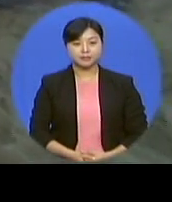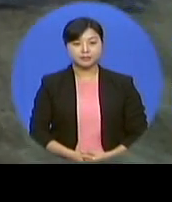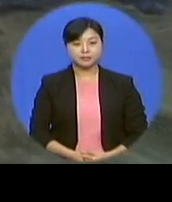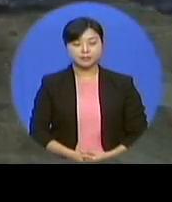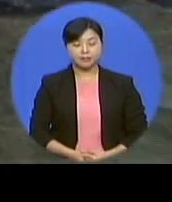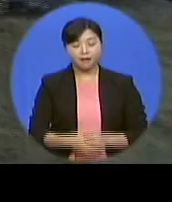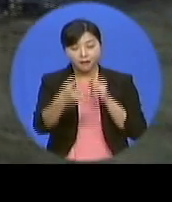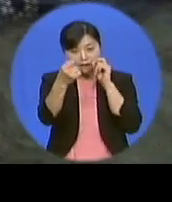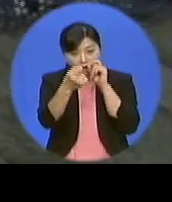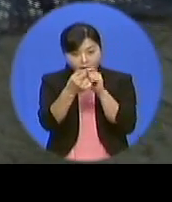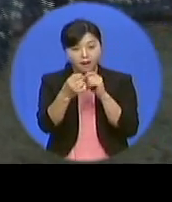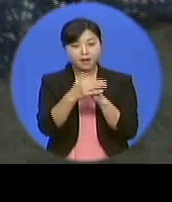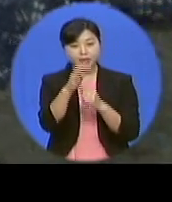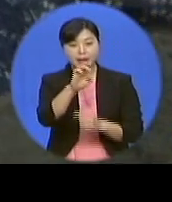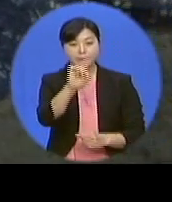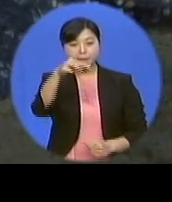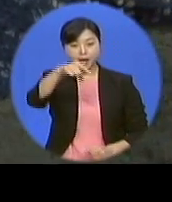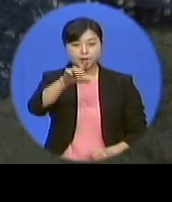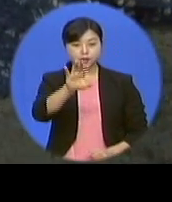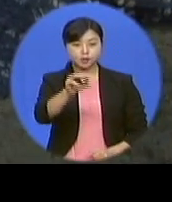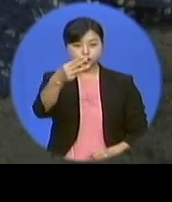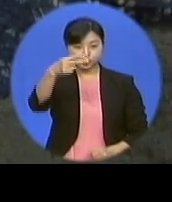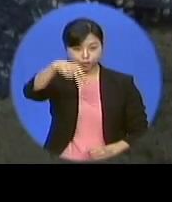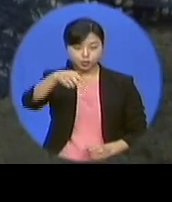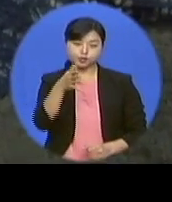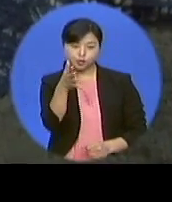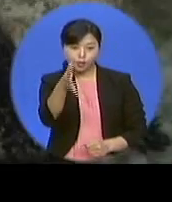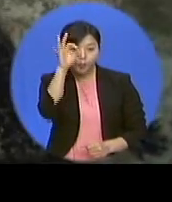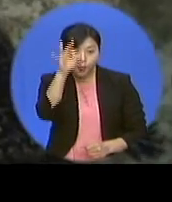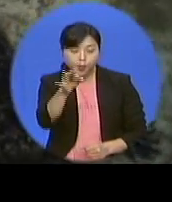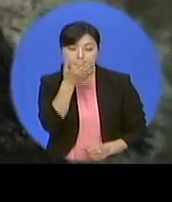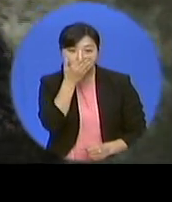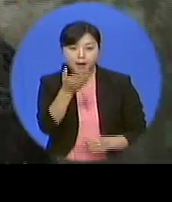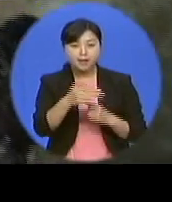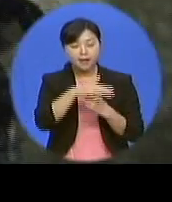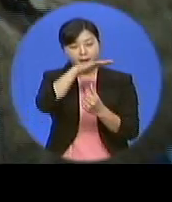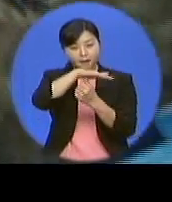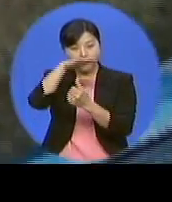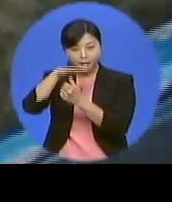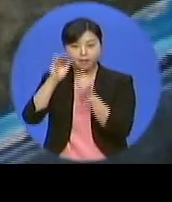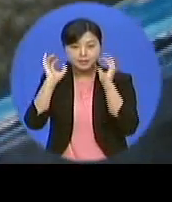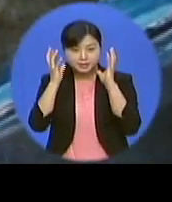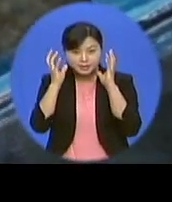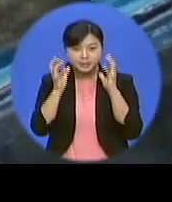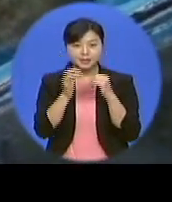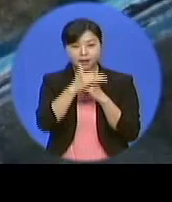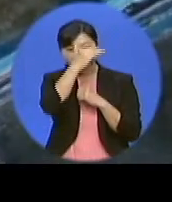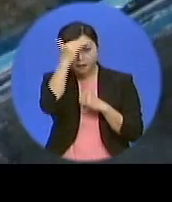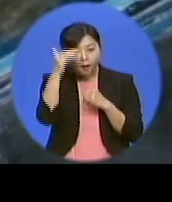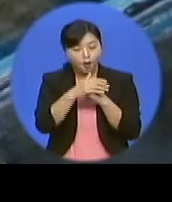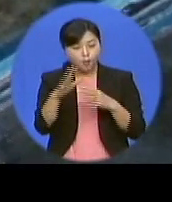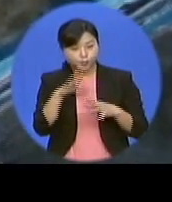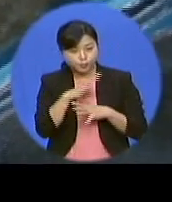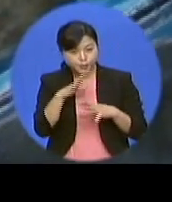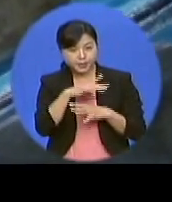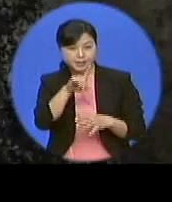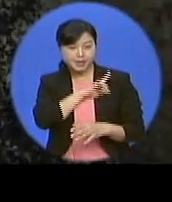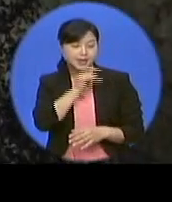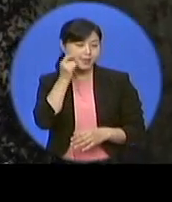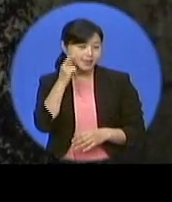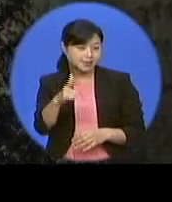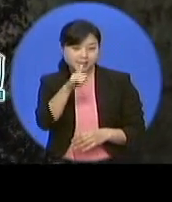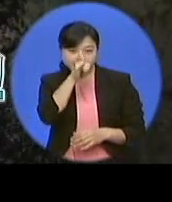좀 더 가까이 파충류를 볼 수 있도록 한 이곳에서 어린이 관람객들에게 무서우면서도 가장 인기 있는